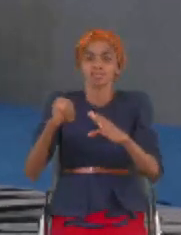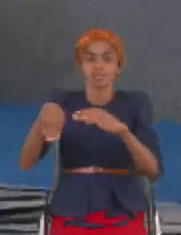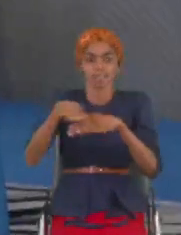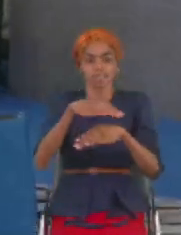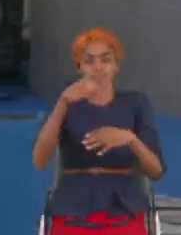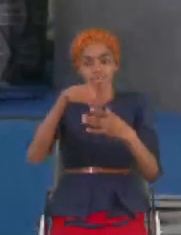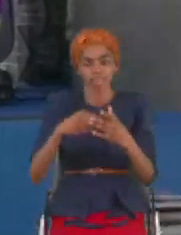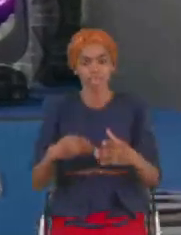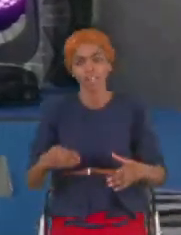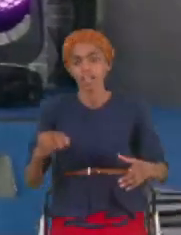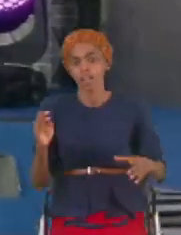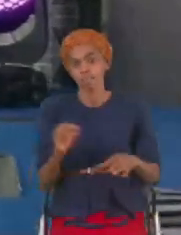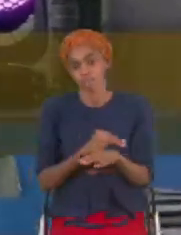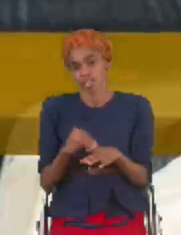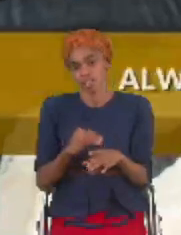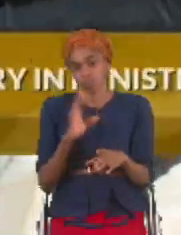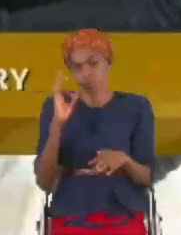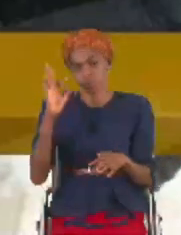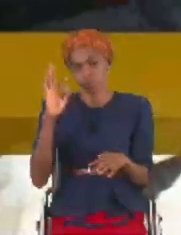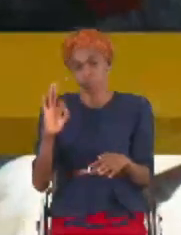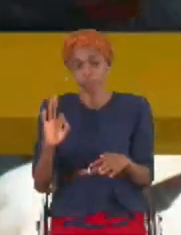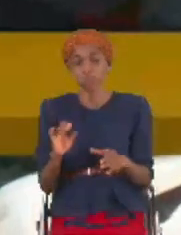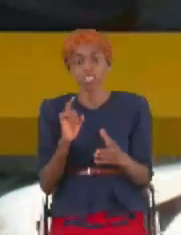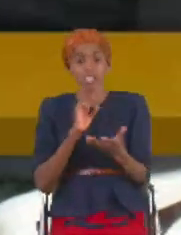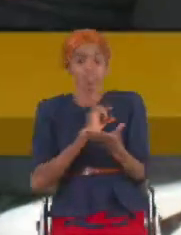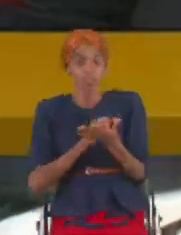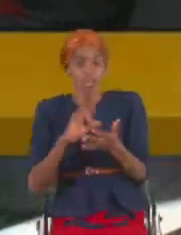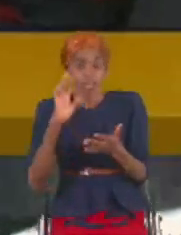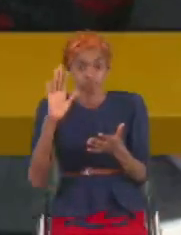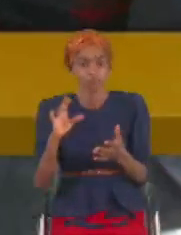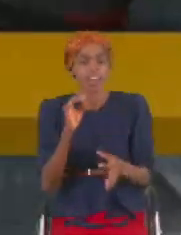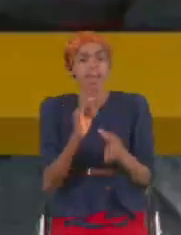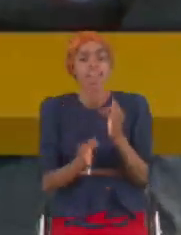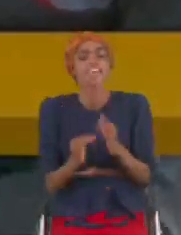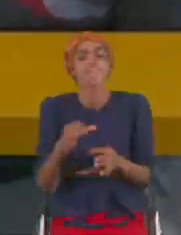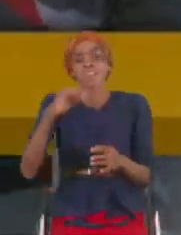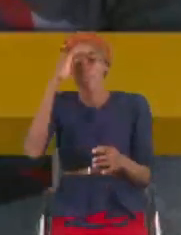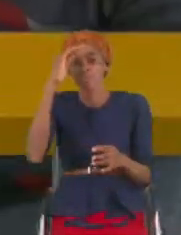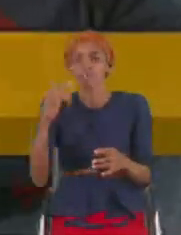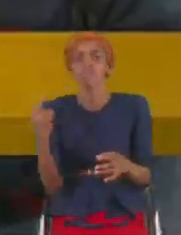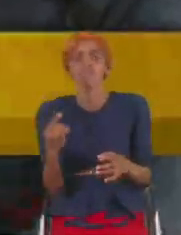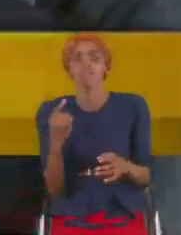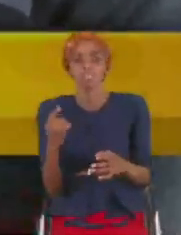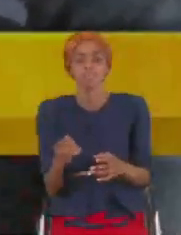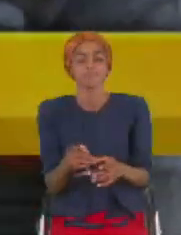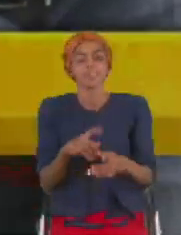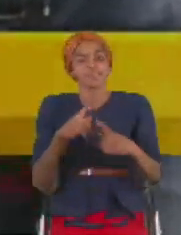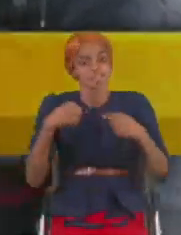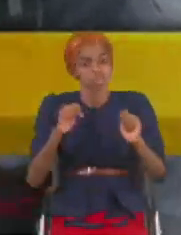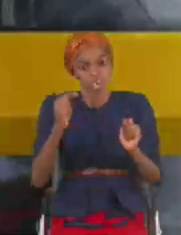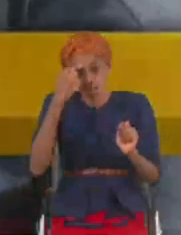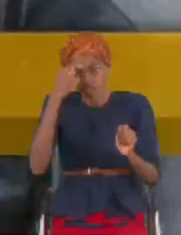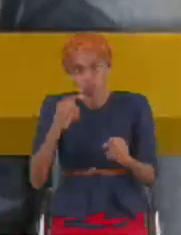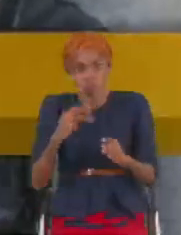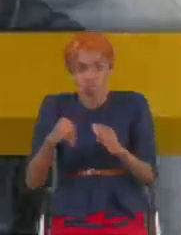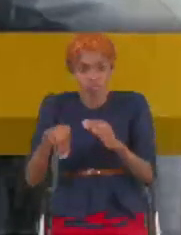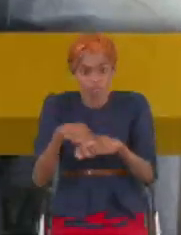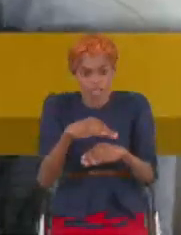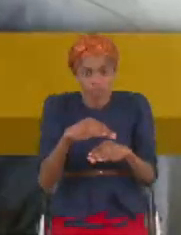versez 5e 25e et l'athlète n'est pas couronnée ci n'a pas